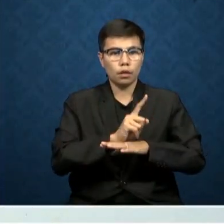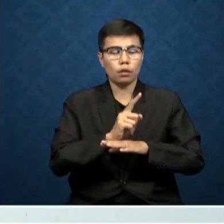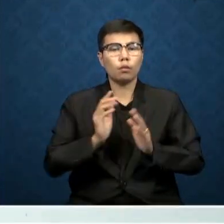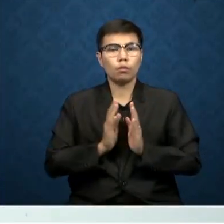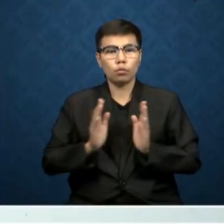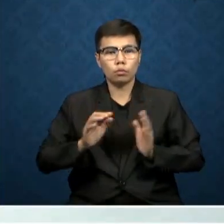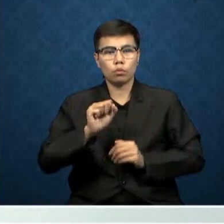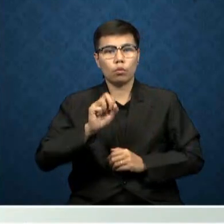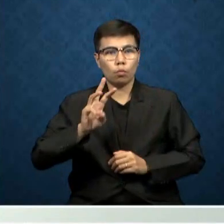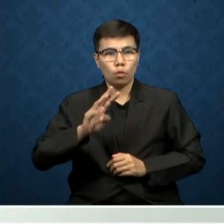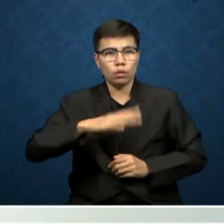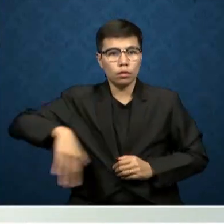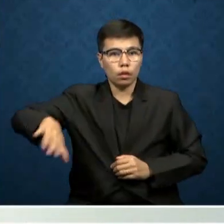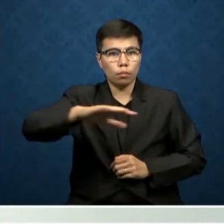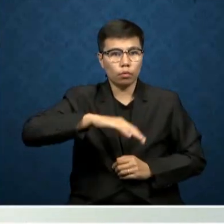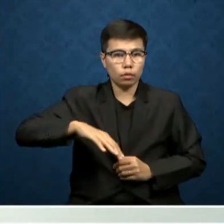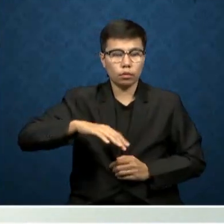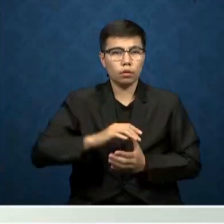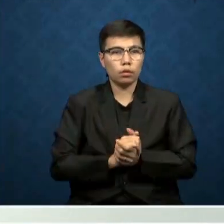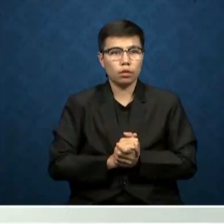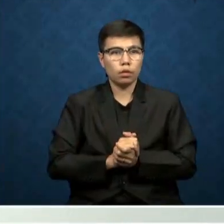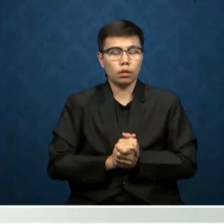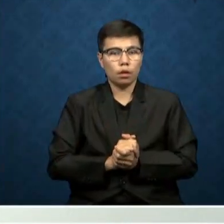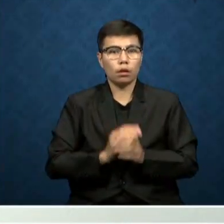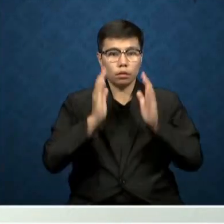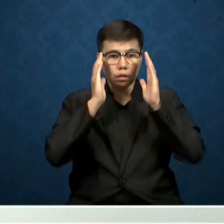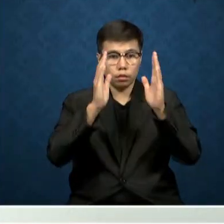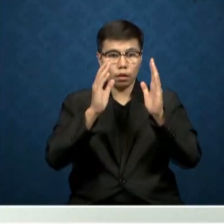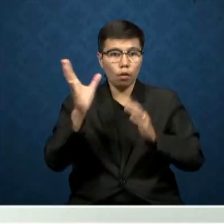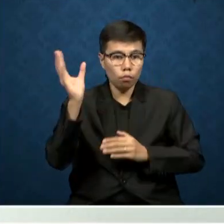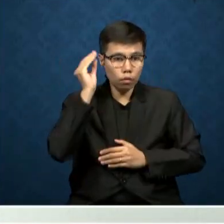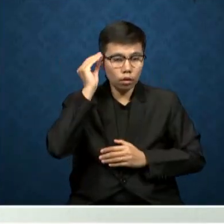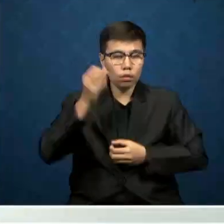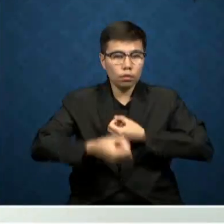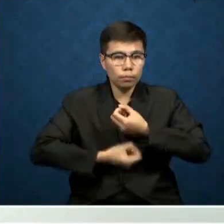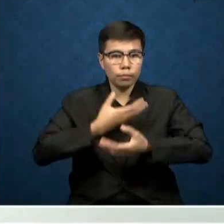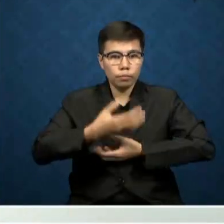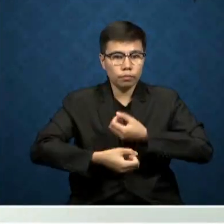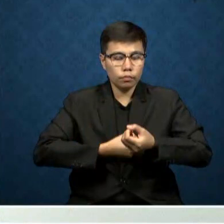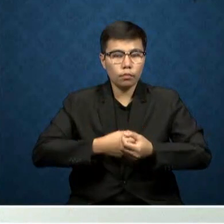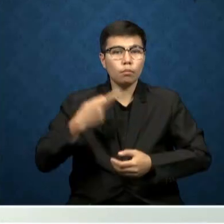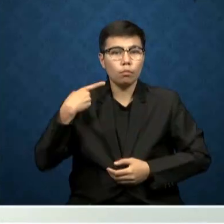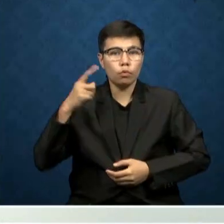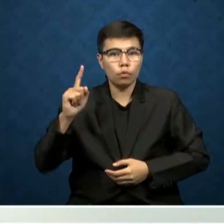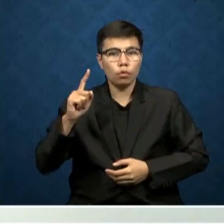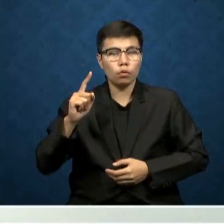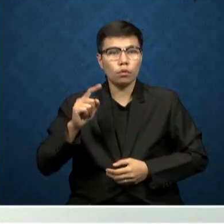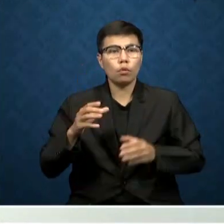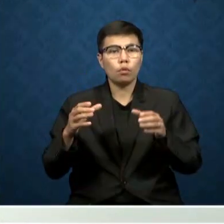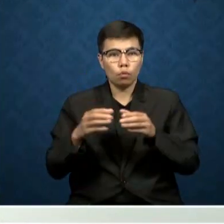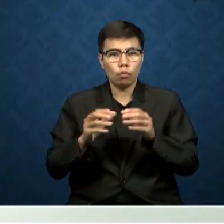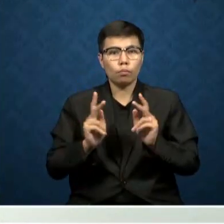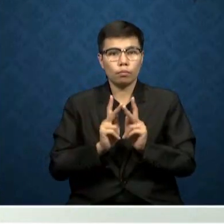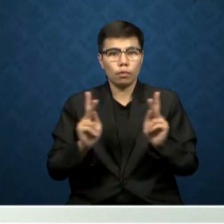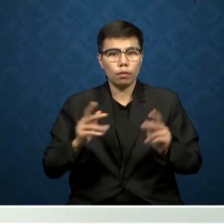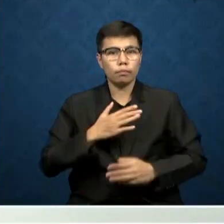ทุกท่านที่กรุณาได้ตั้งใจฟังแสดงความคิดเห็นอันเป็นประโยชน์ต่อคณะกรรมการ